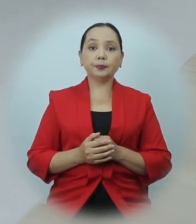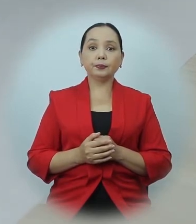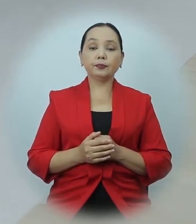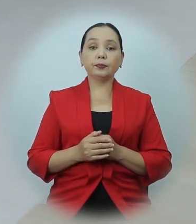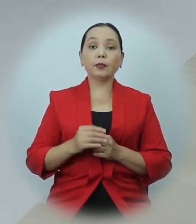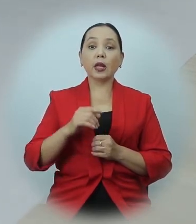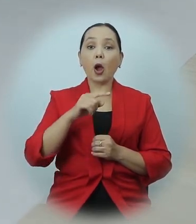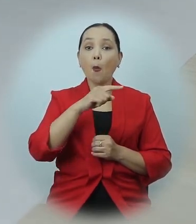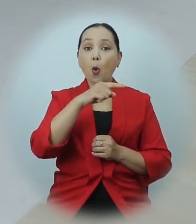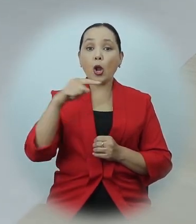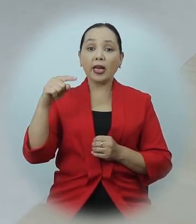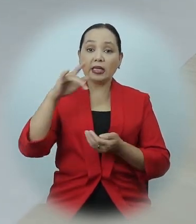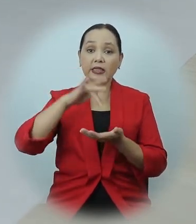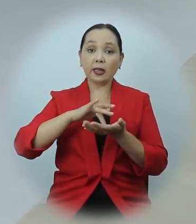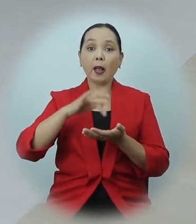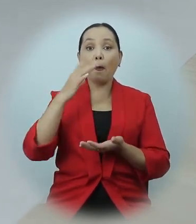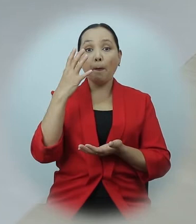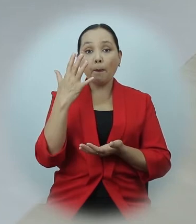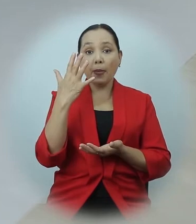И по линии центра